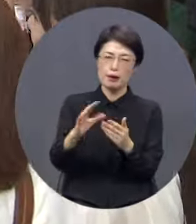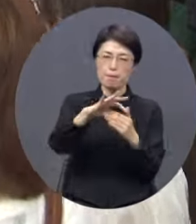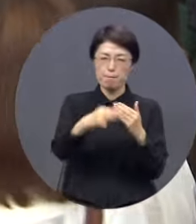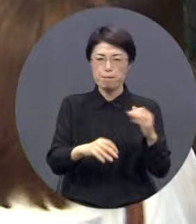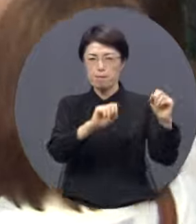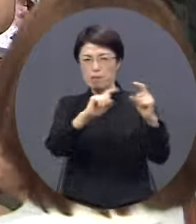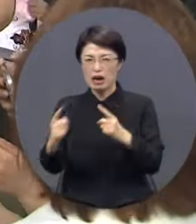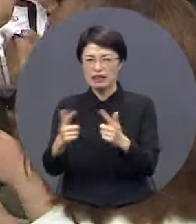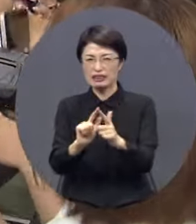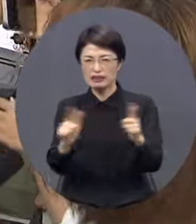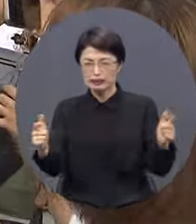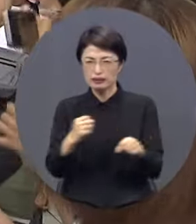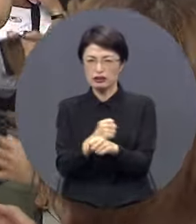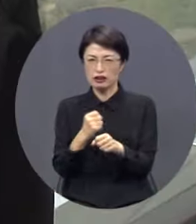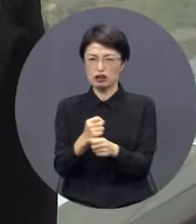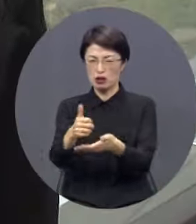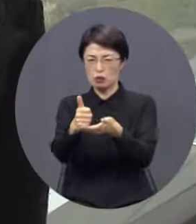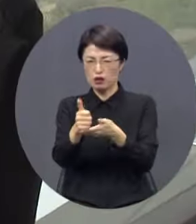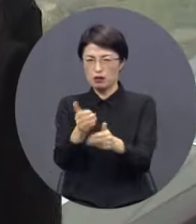관광객 모시기에 나섰습니다.